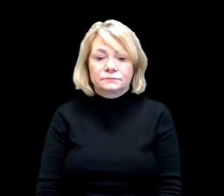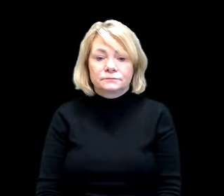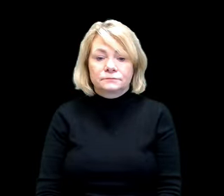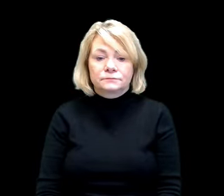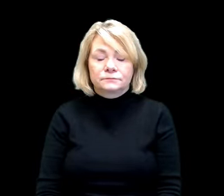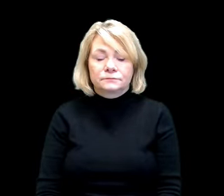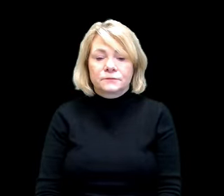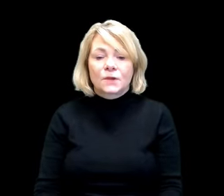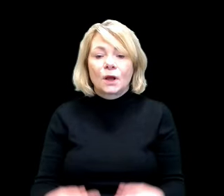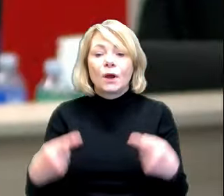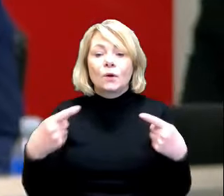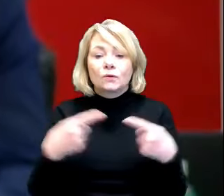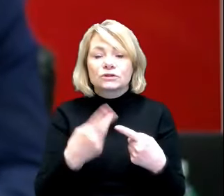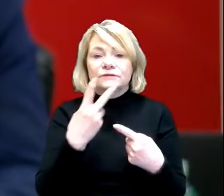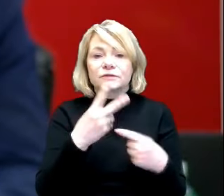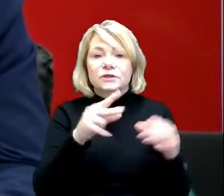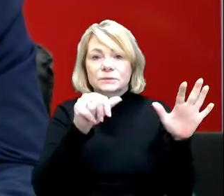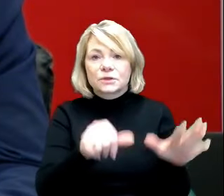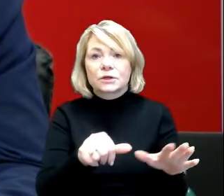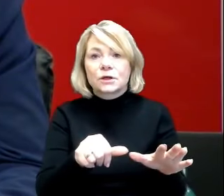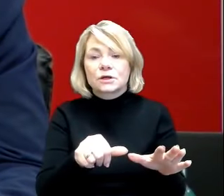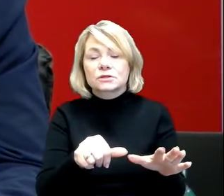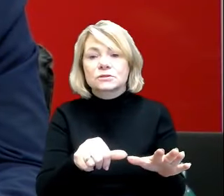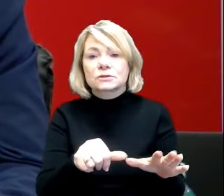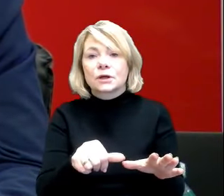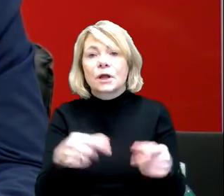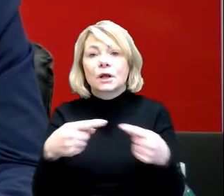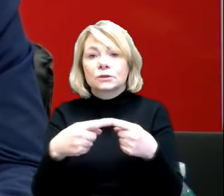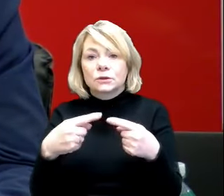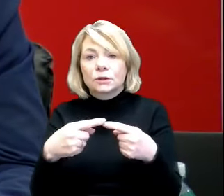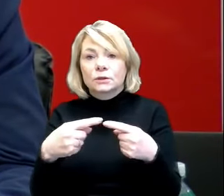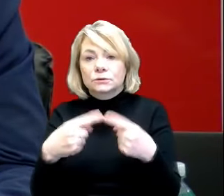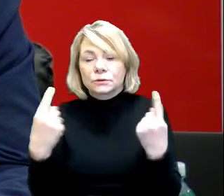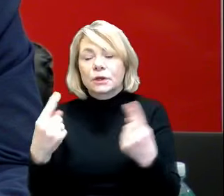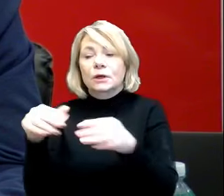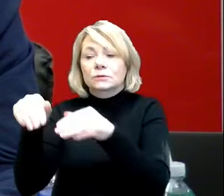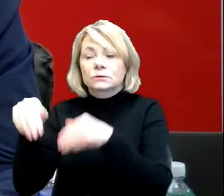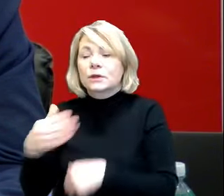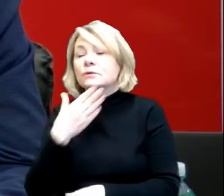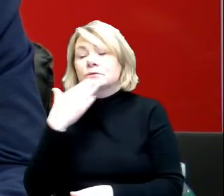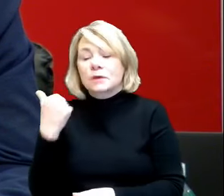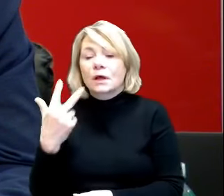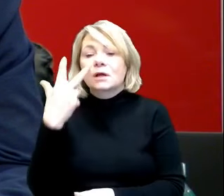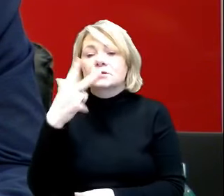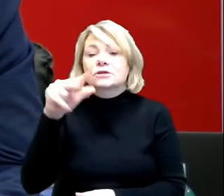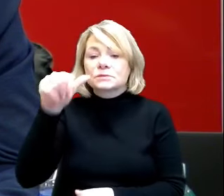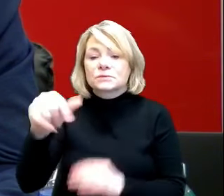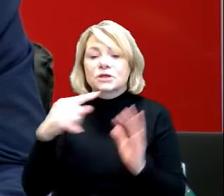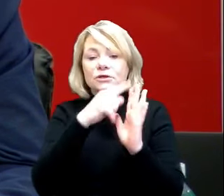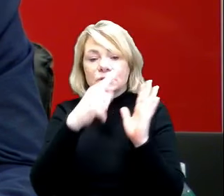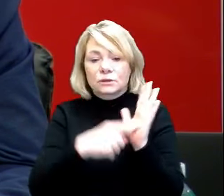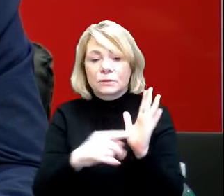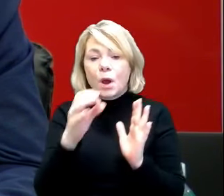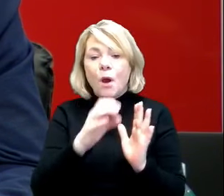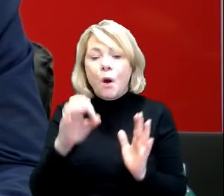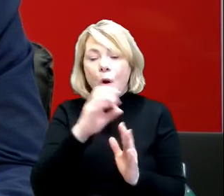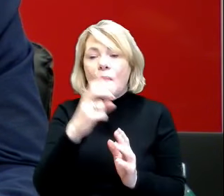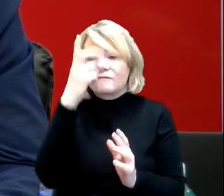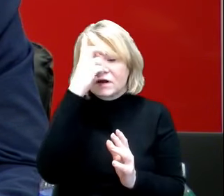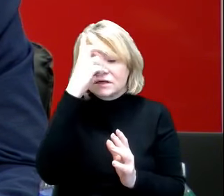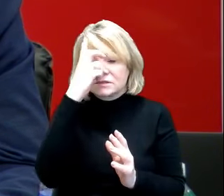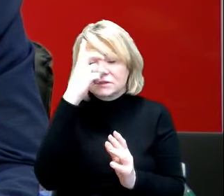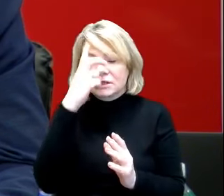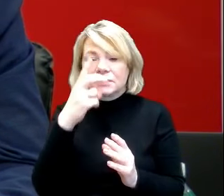už 26 prieš ir susilaikiusių nėra 36 darbotvarkės klausimas dėl valstybinės žemės sklypo